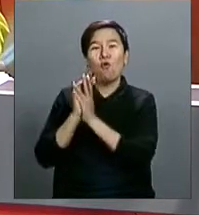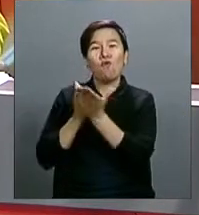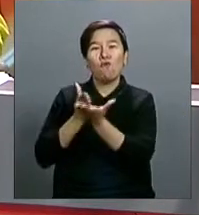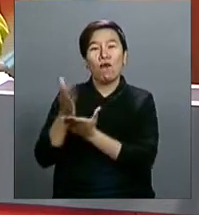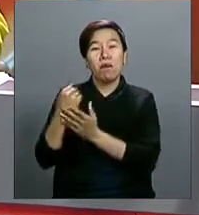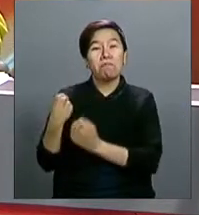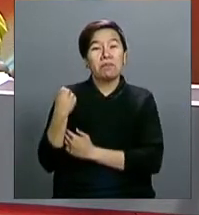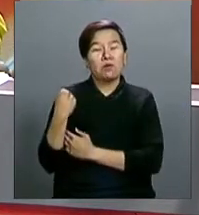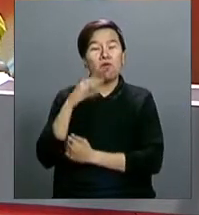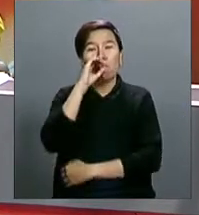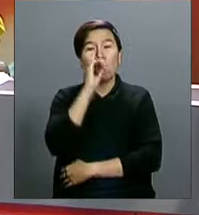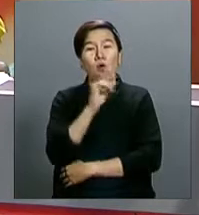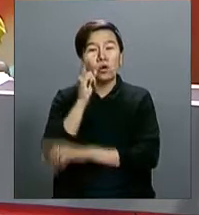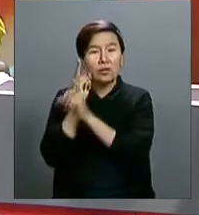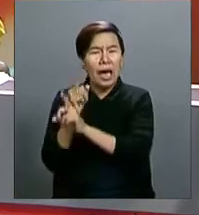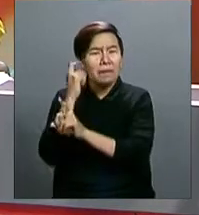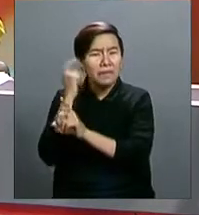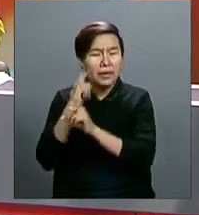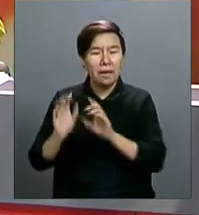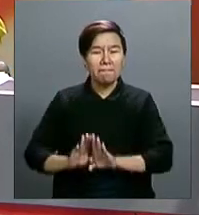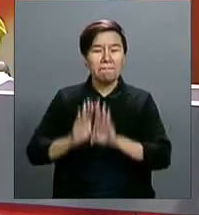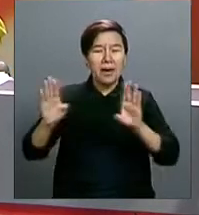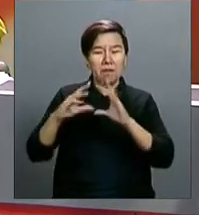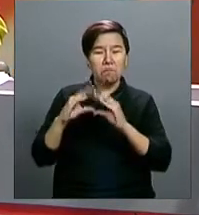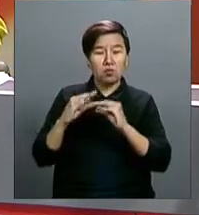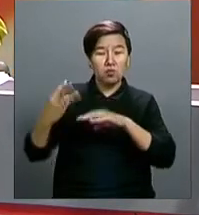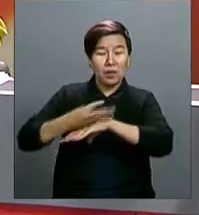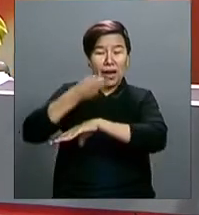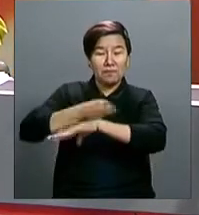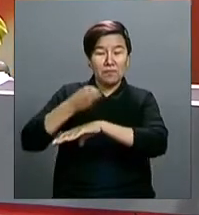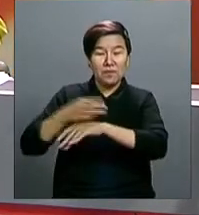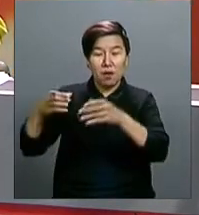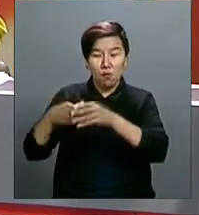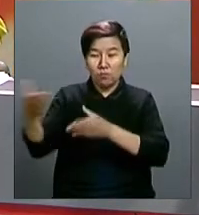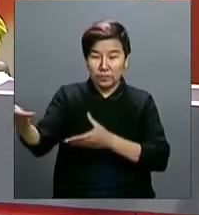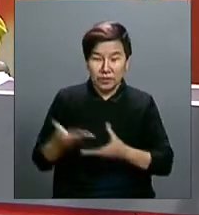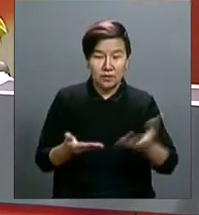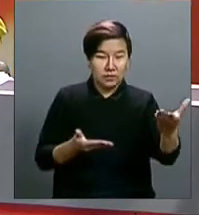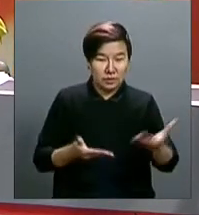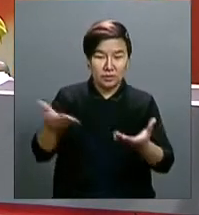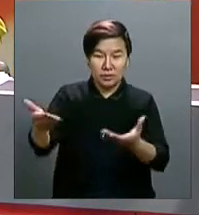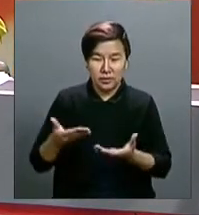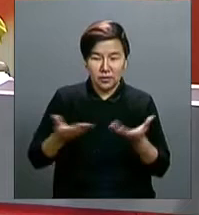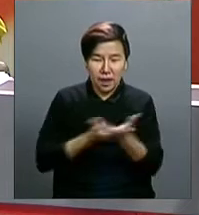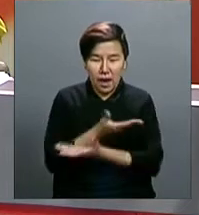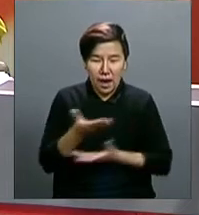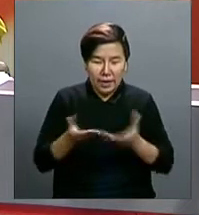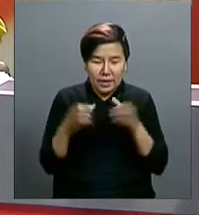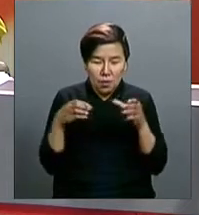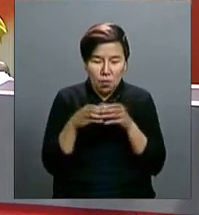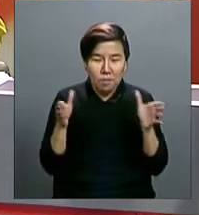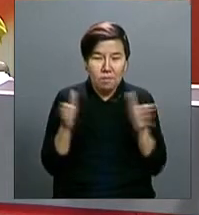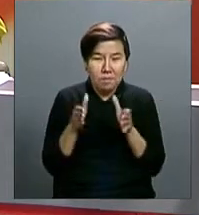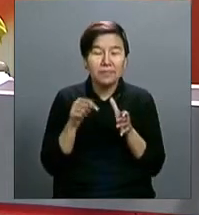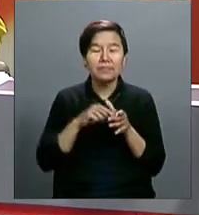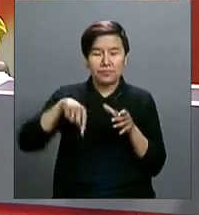ระบุไว้ก็คือจะมีการเปิดหารือกับพรรคการเมืองค่ะแล้วก็จะนำข้อเสนอของการหารือในวงเล็กนะคะโดยนายวิษณุเครืองาม